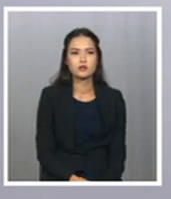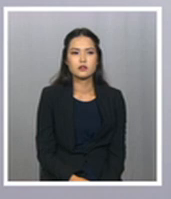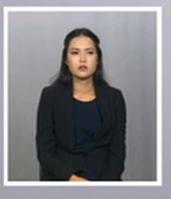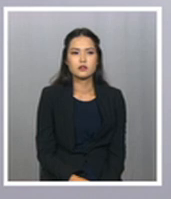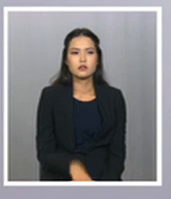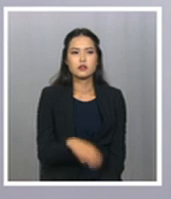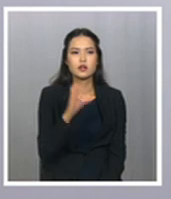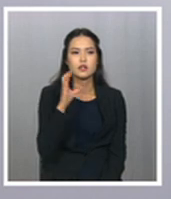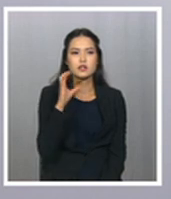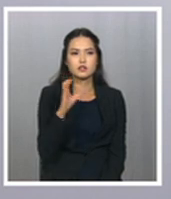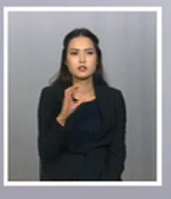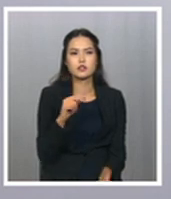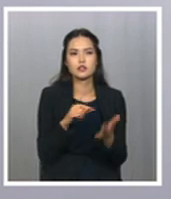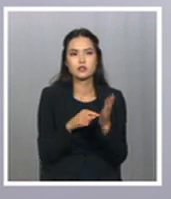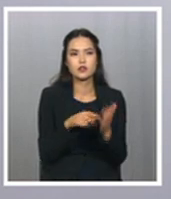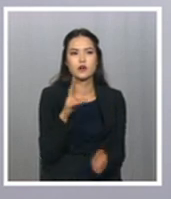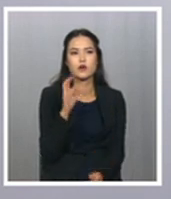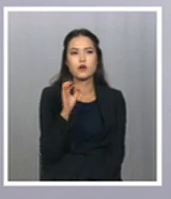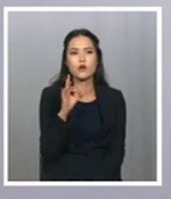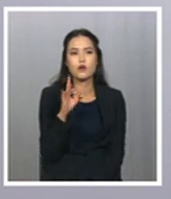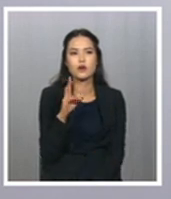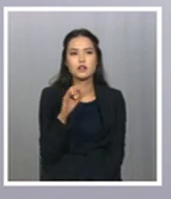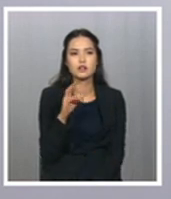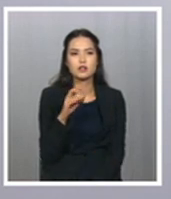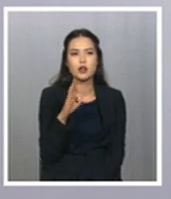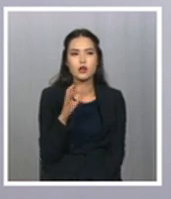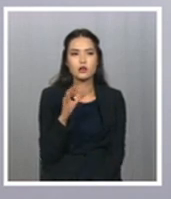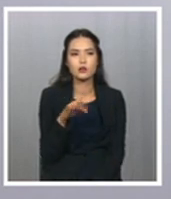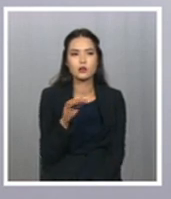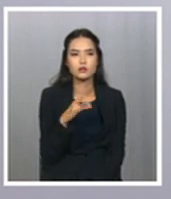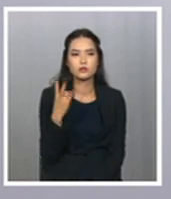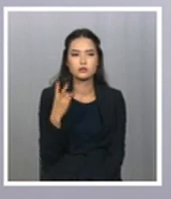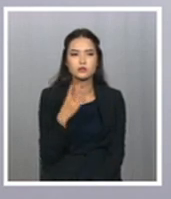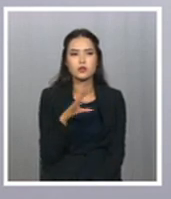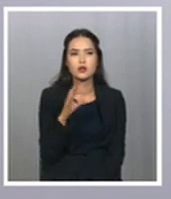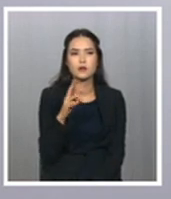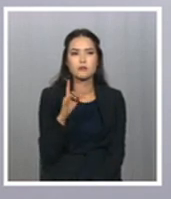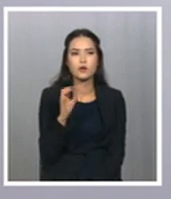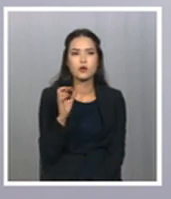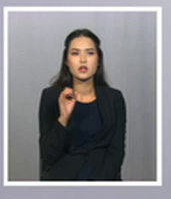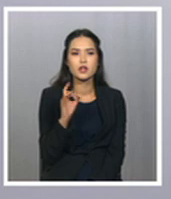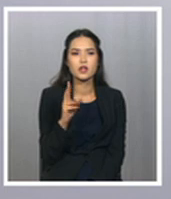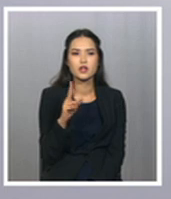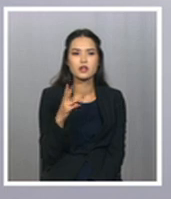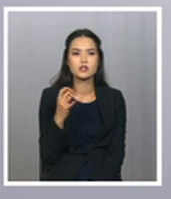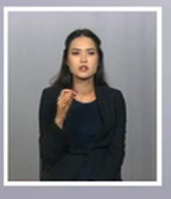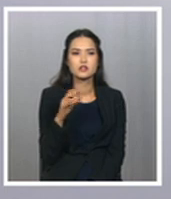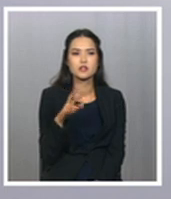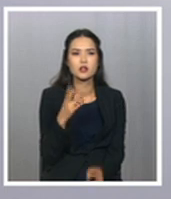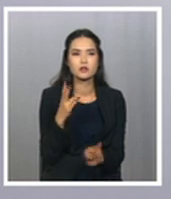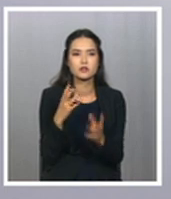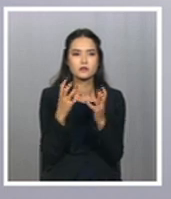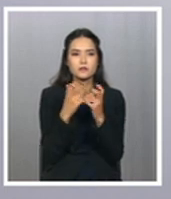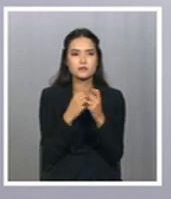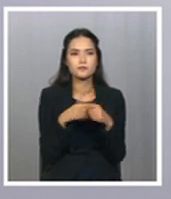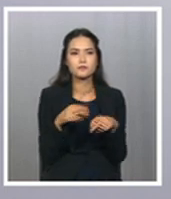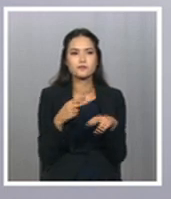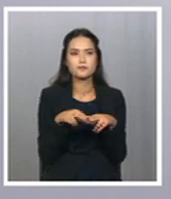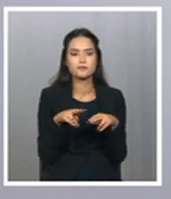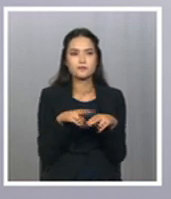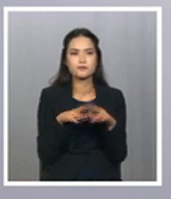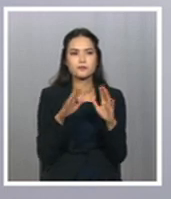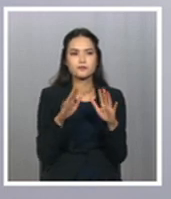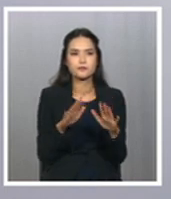координатын жазу үшін алдымен X осіндегі оның проекциясын анықтауымыз керек. Мінекей, осы жерден біз